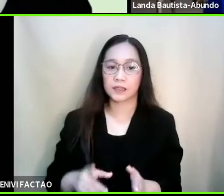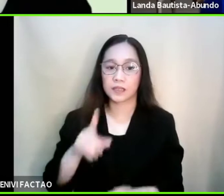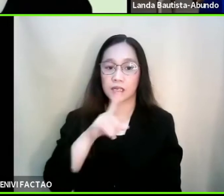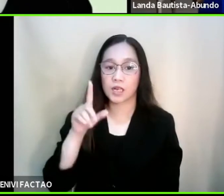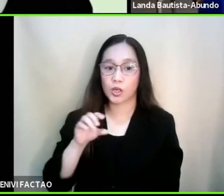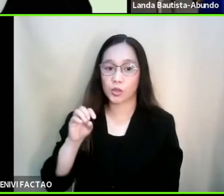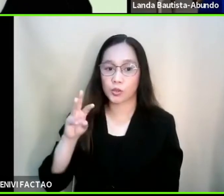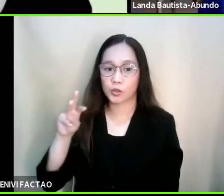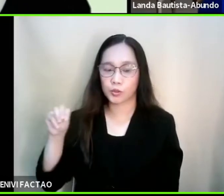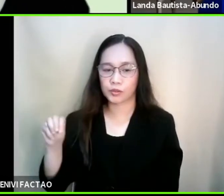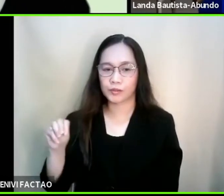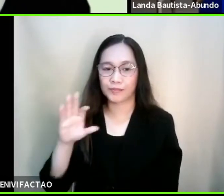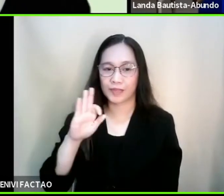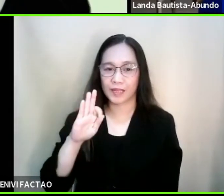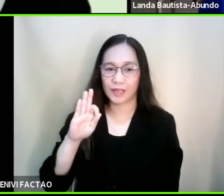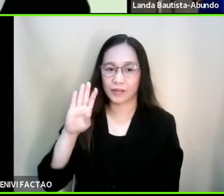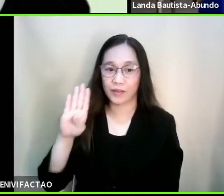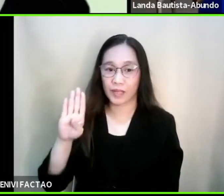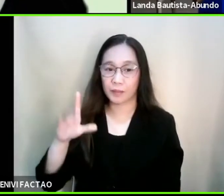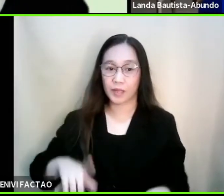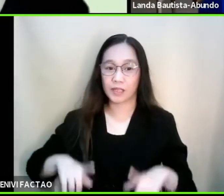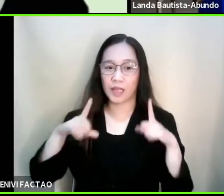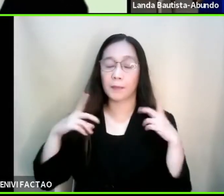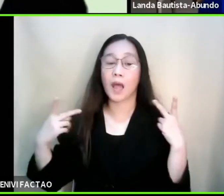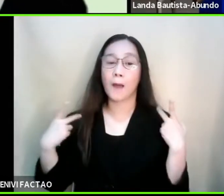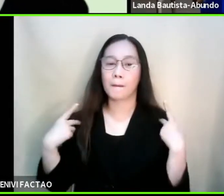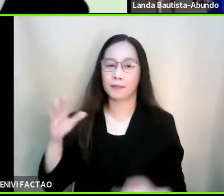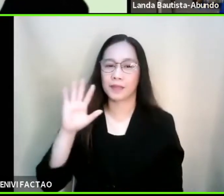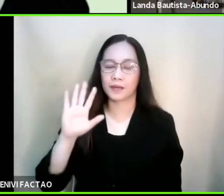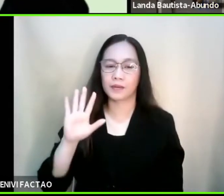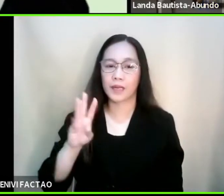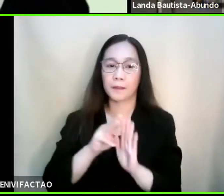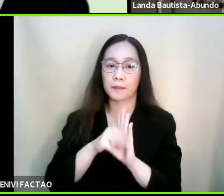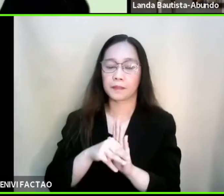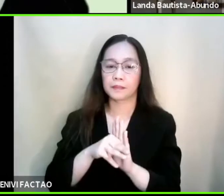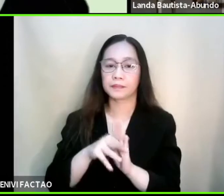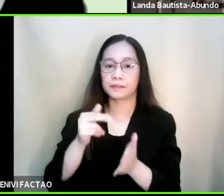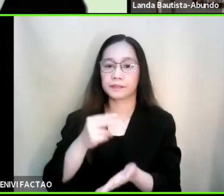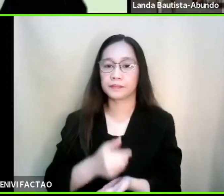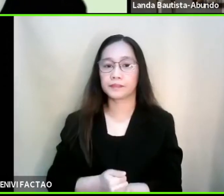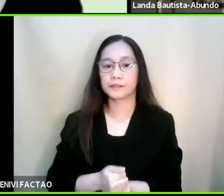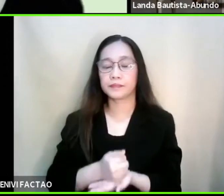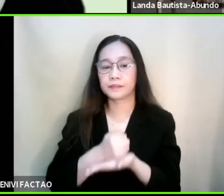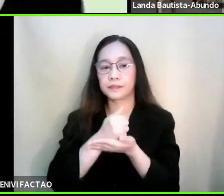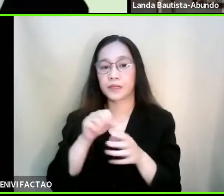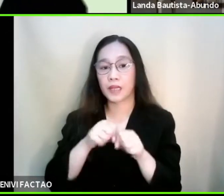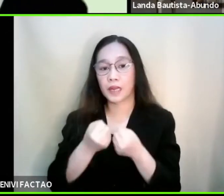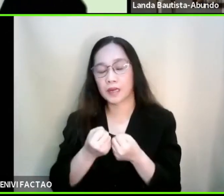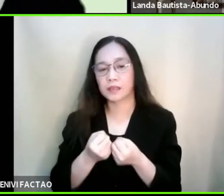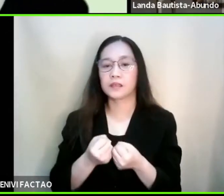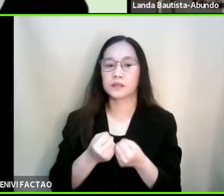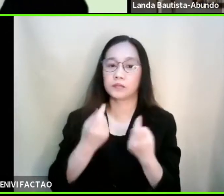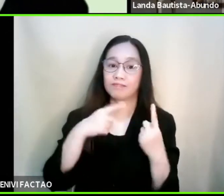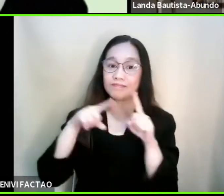and as well as sa Facebook Live, we will have a 5-minute health break. So if we have to go to the bathroom, get